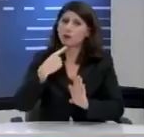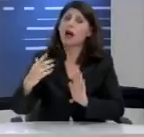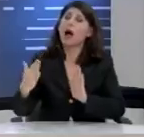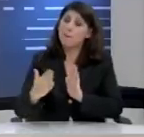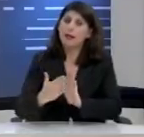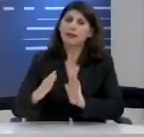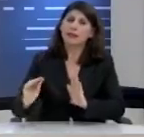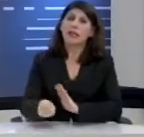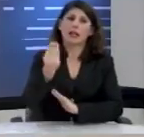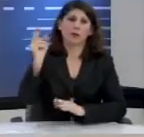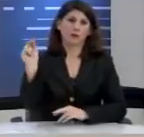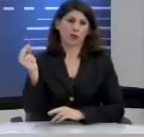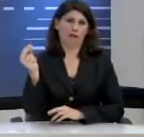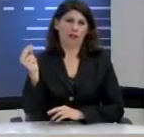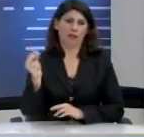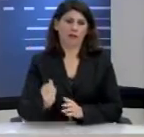εκλεγμένους βουλευτές.